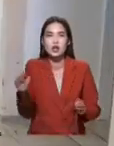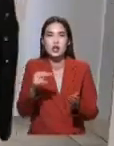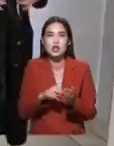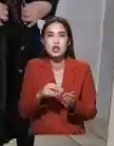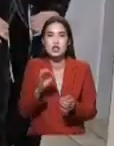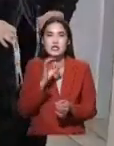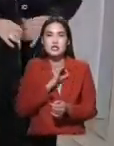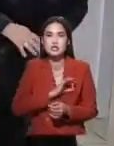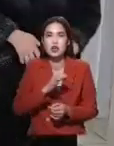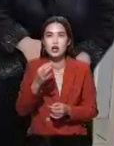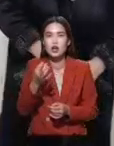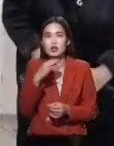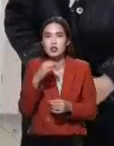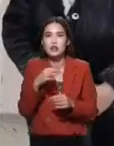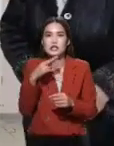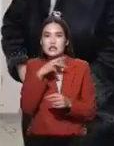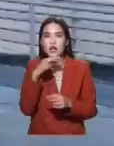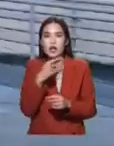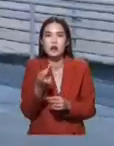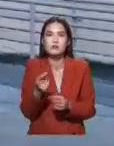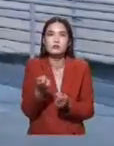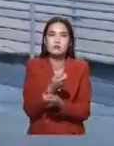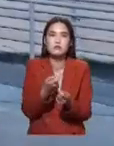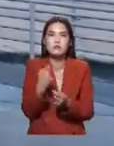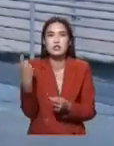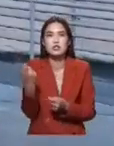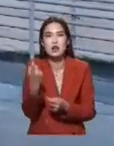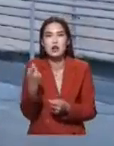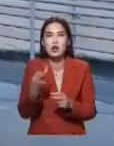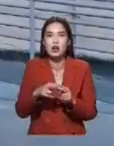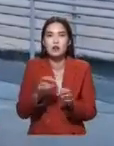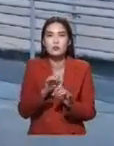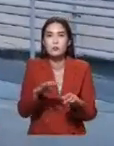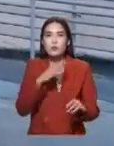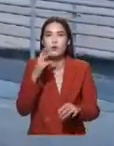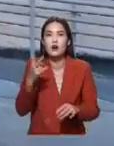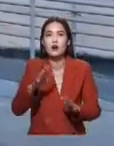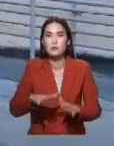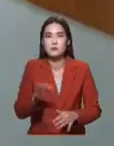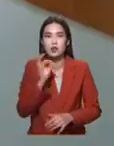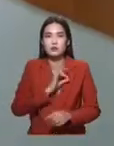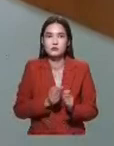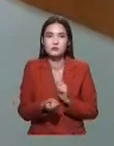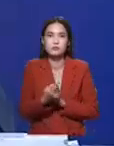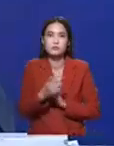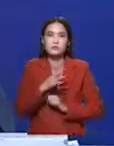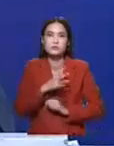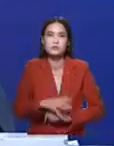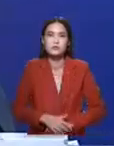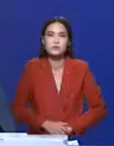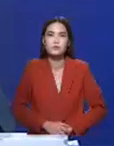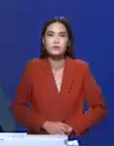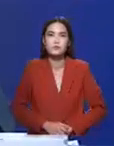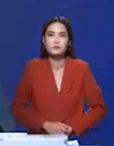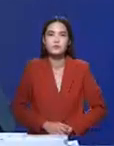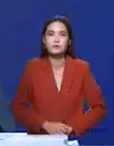средство, используемое для отравли насекомых в сельском хозяйстве, а его распылили в многоквартирном доме. Хочу отметить,